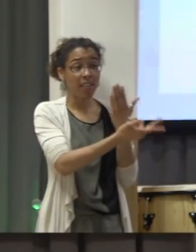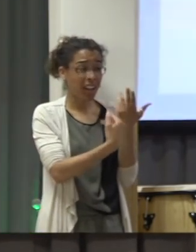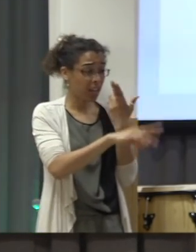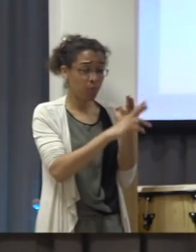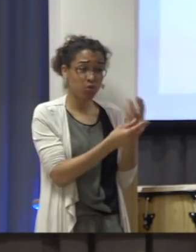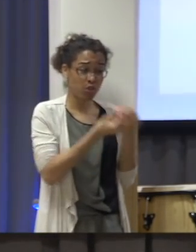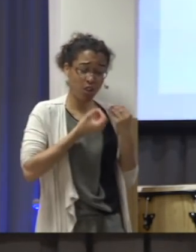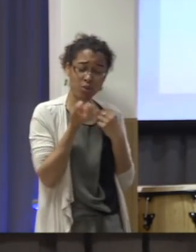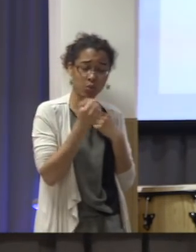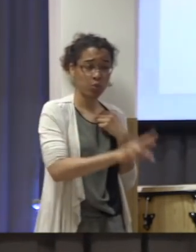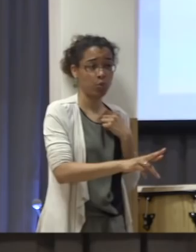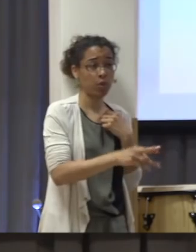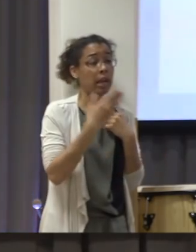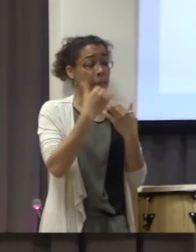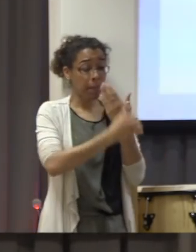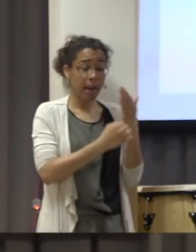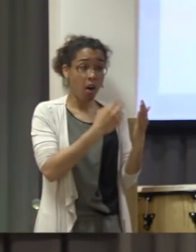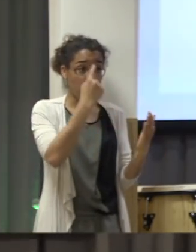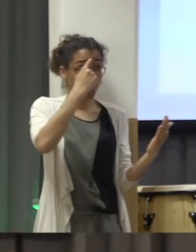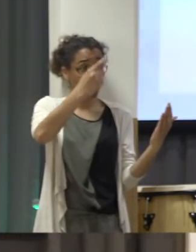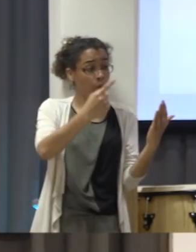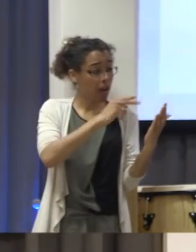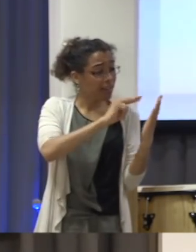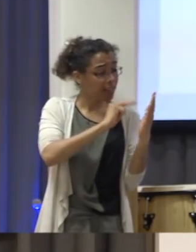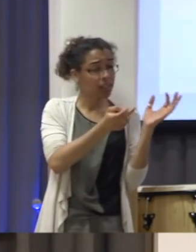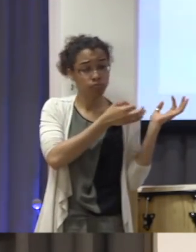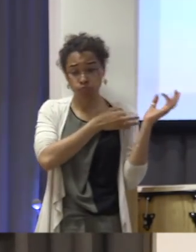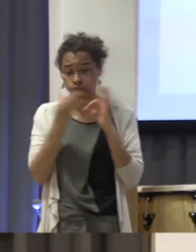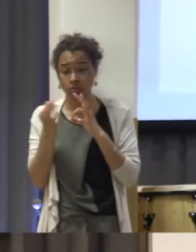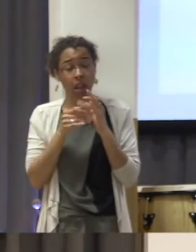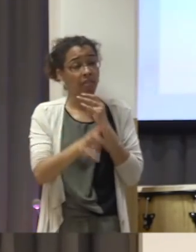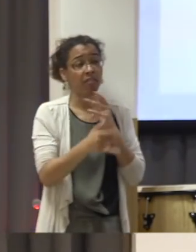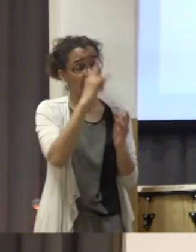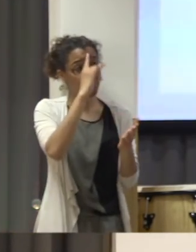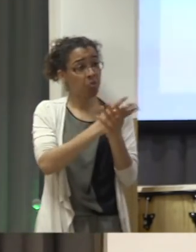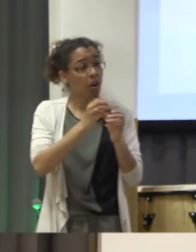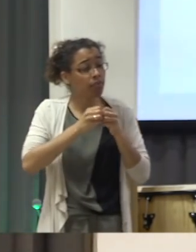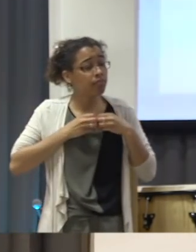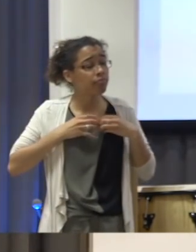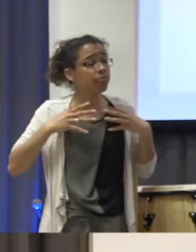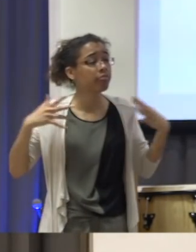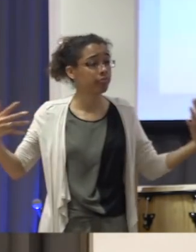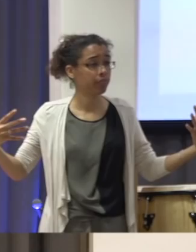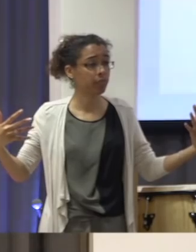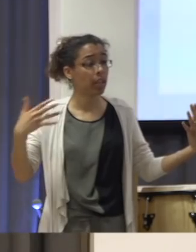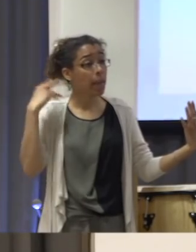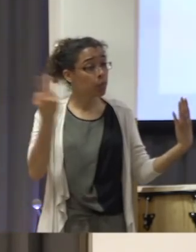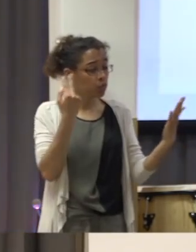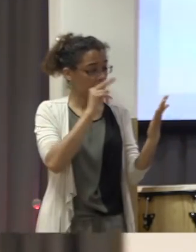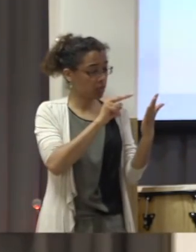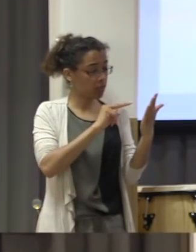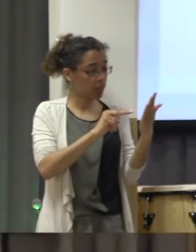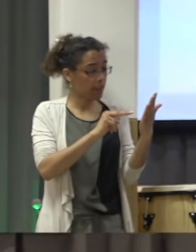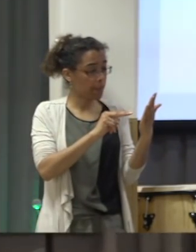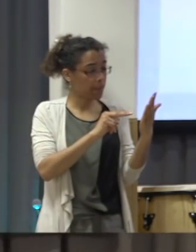réponse. Crois à la parole, lis la parole régulièrement et ta foi va grandir. Et chaque fois que tu vas lire la parole, tu dis,